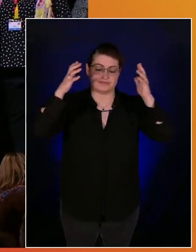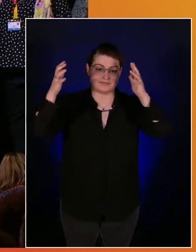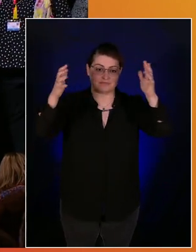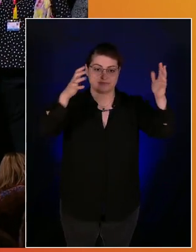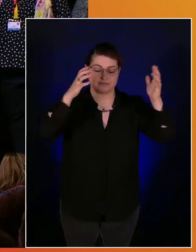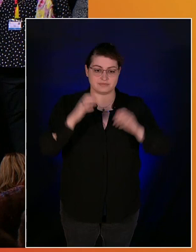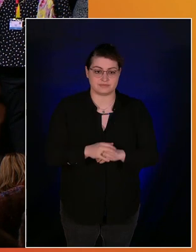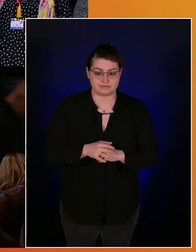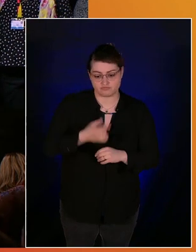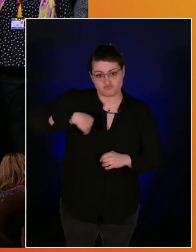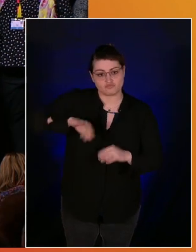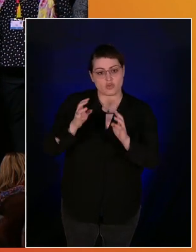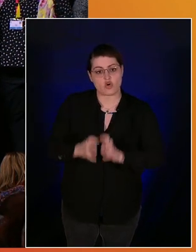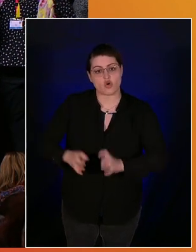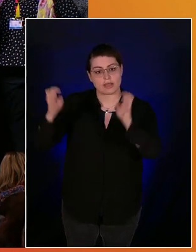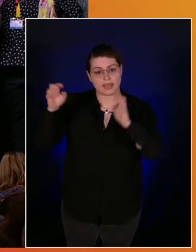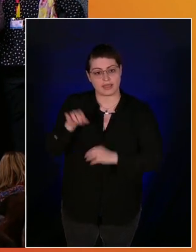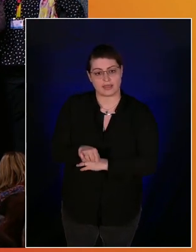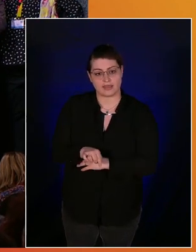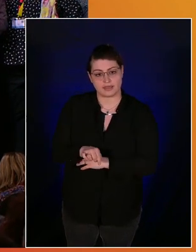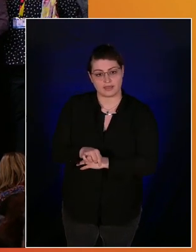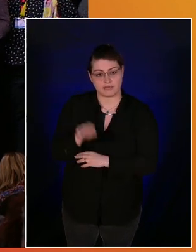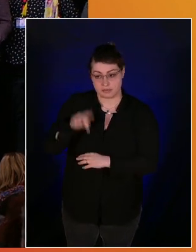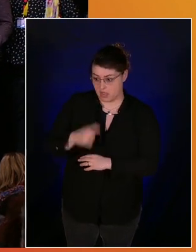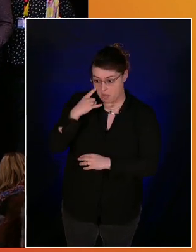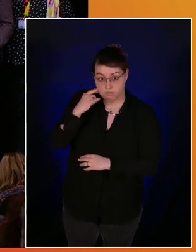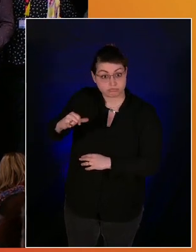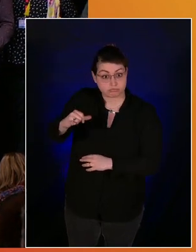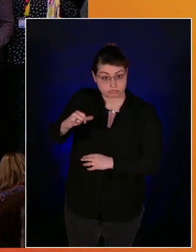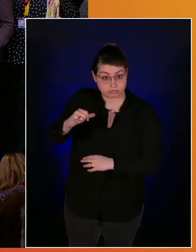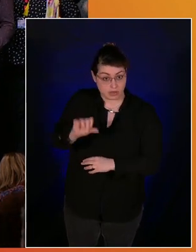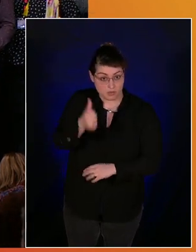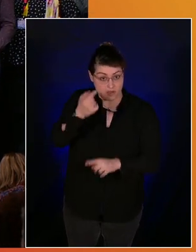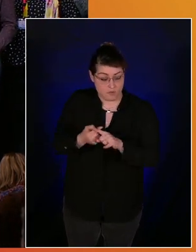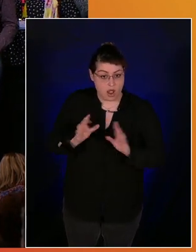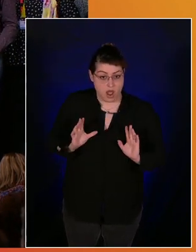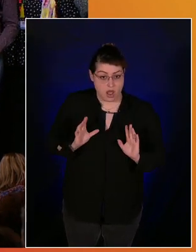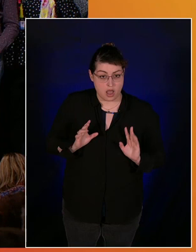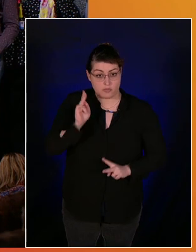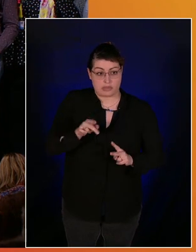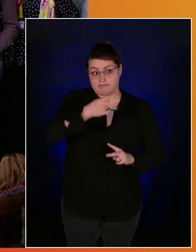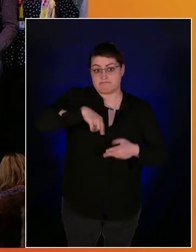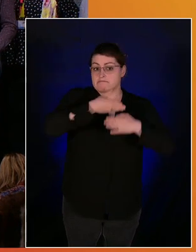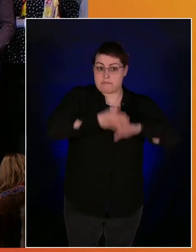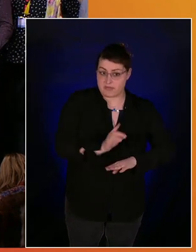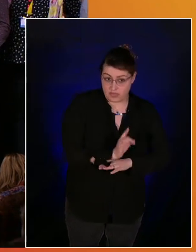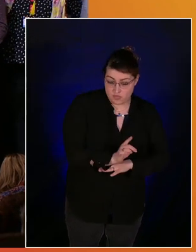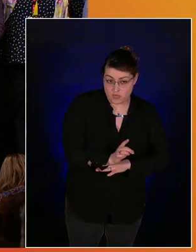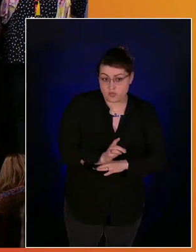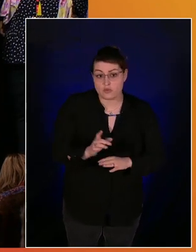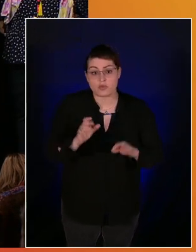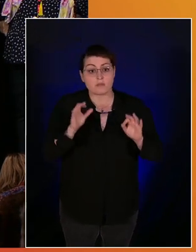Notre congrès, il était inédit aussi, c'était peut-être pas complètement prévu, parce qu'il s'est